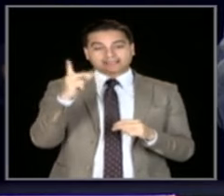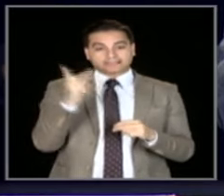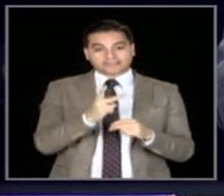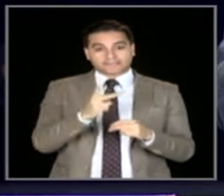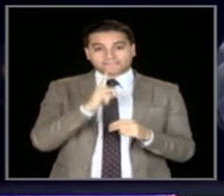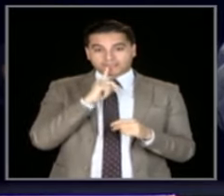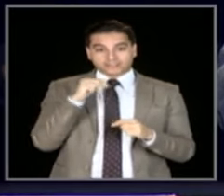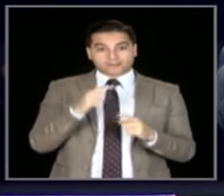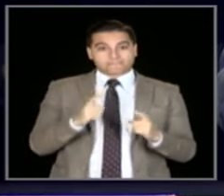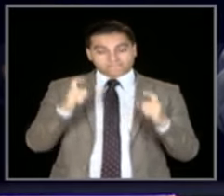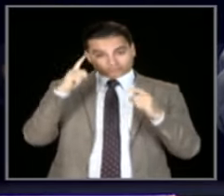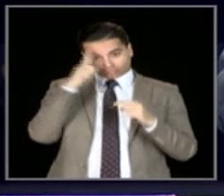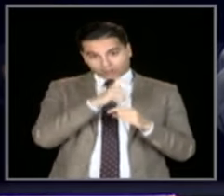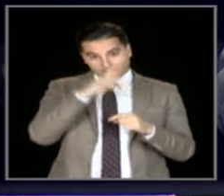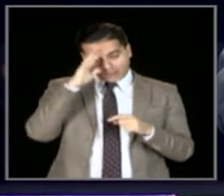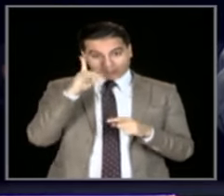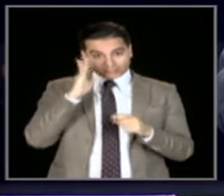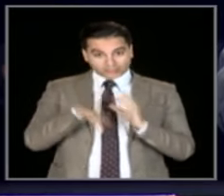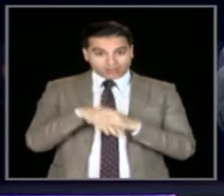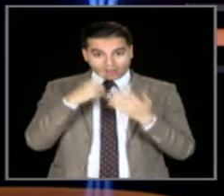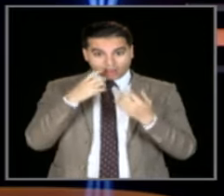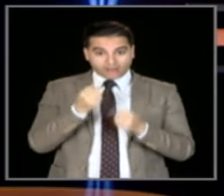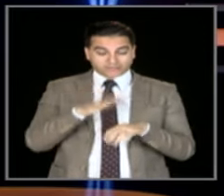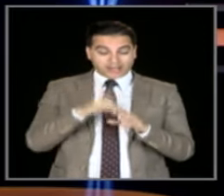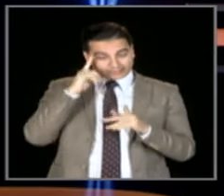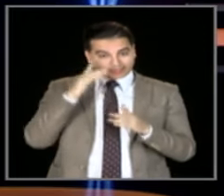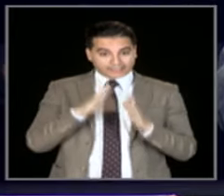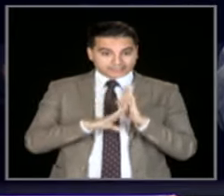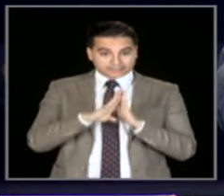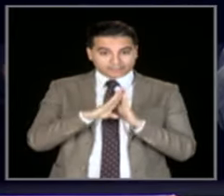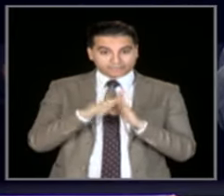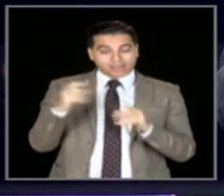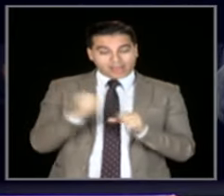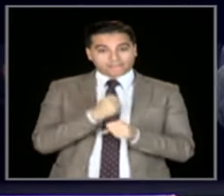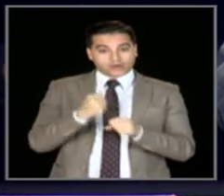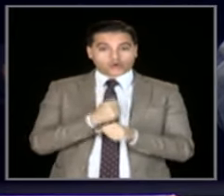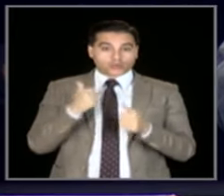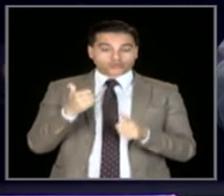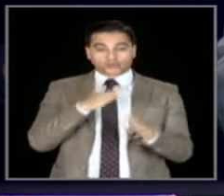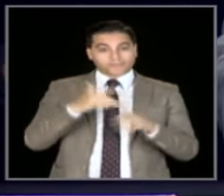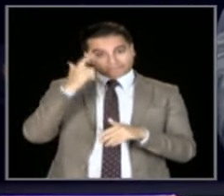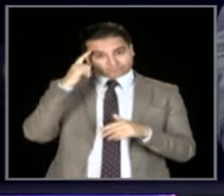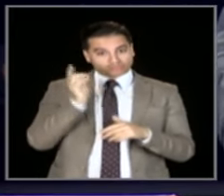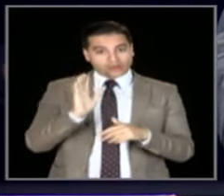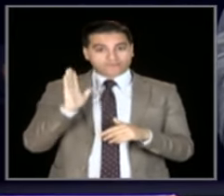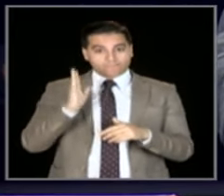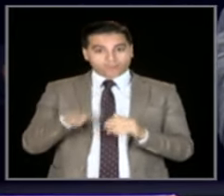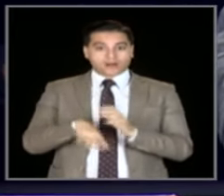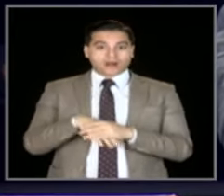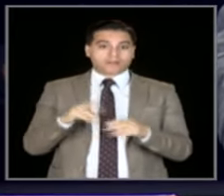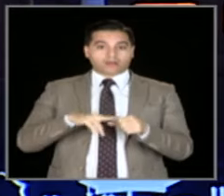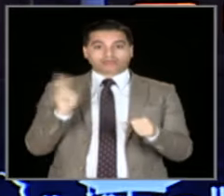بصوا ماتش النهارده صعب، لو قدرتوا تحافظوا على تركيزكم هيبقى اداؤكم كويس ومحدش عارف ممكن تخطفوا